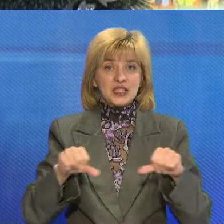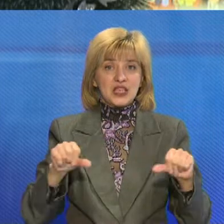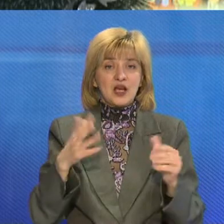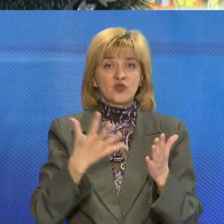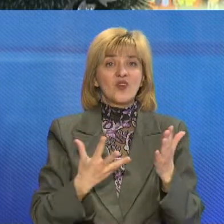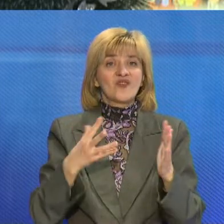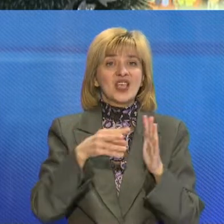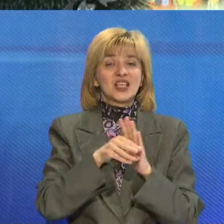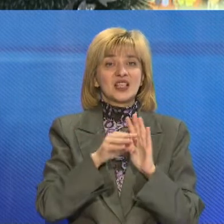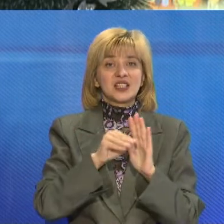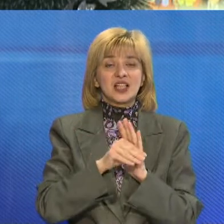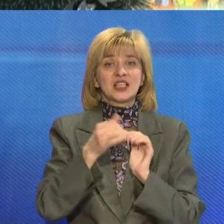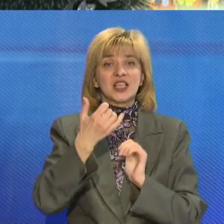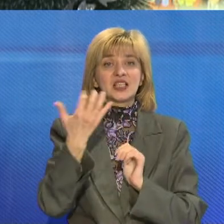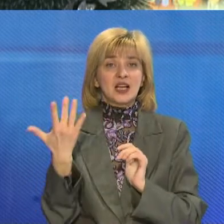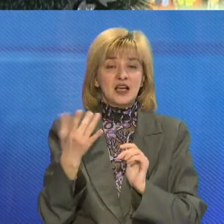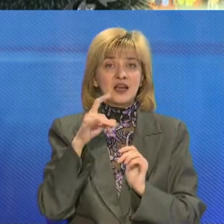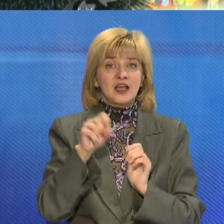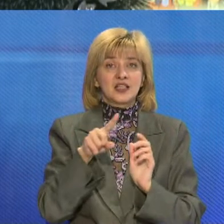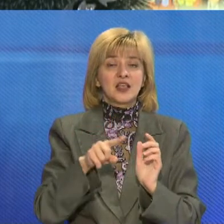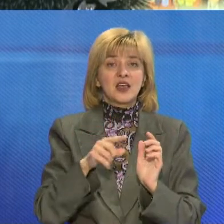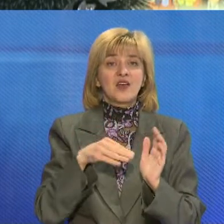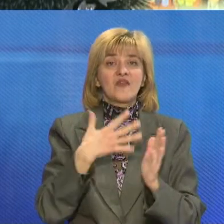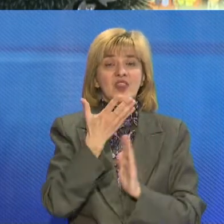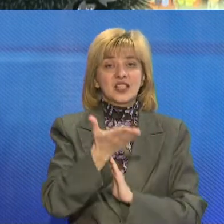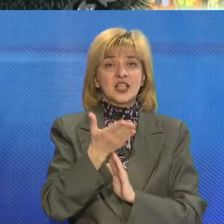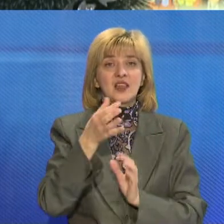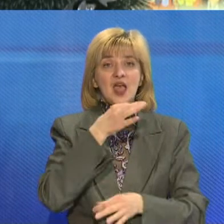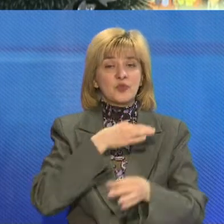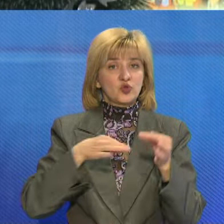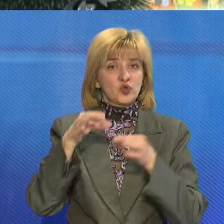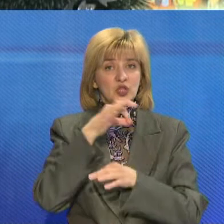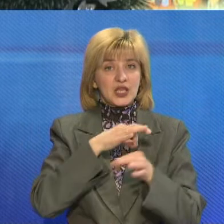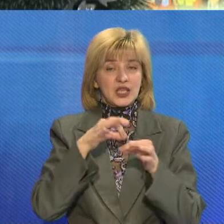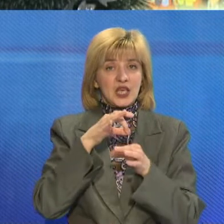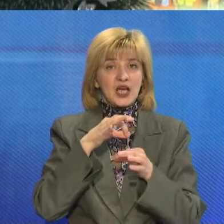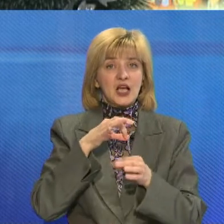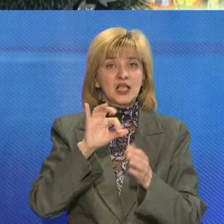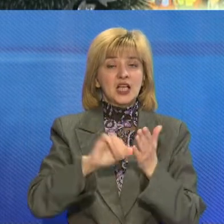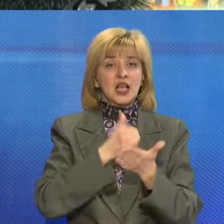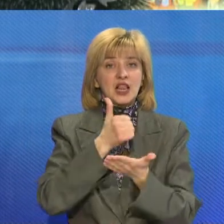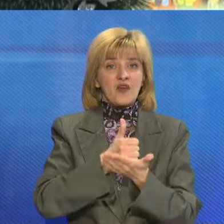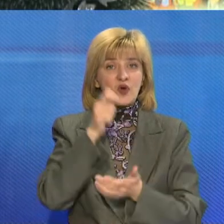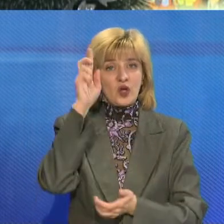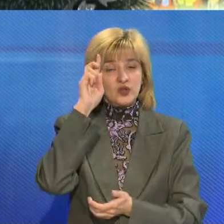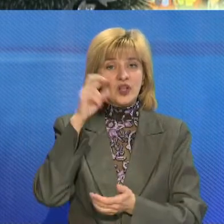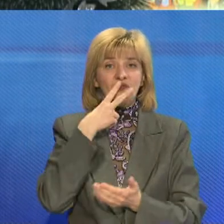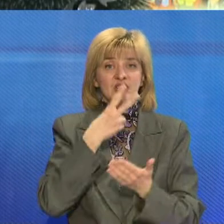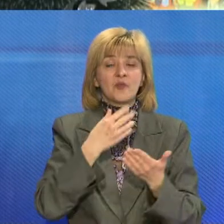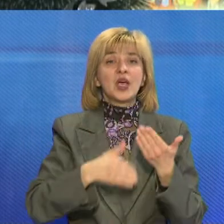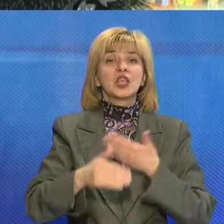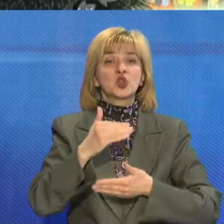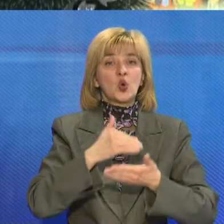проект на обсуждение с главой государства. В итоге мы видим уже итог итоговый документ, который, еще раз стоило